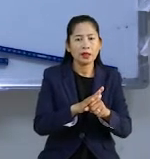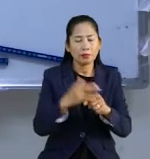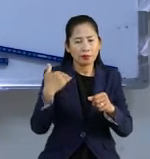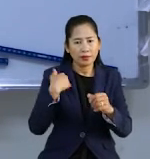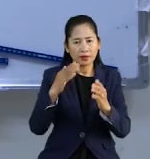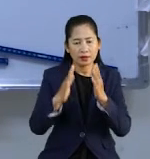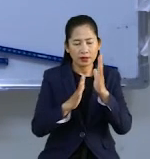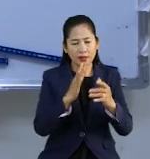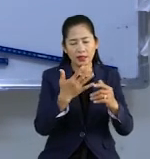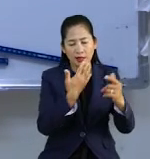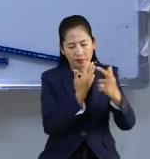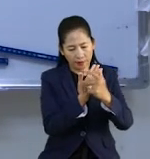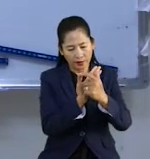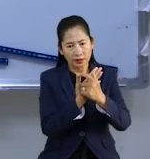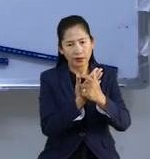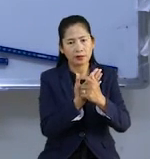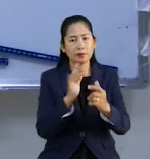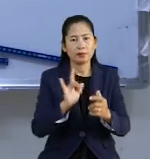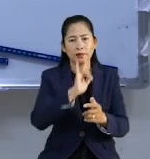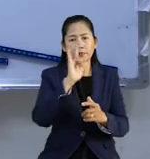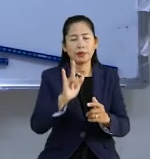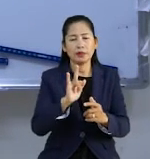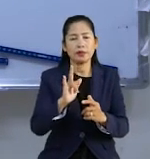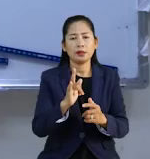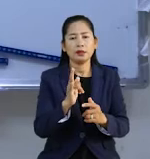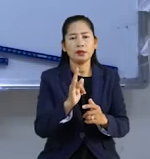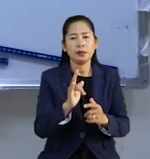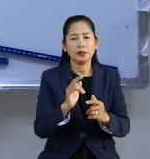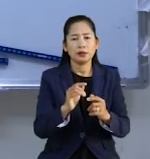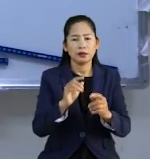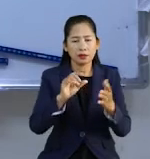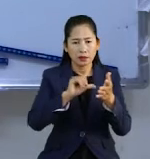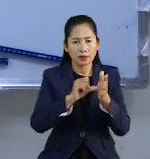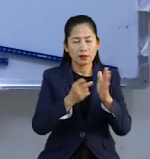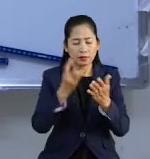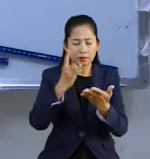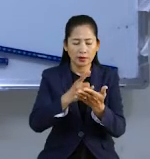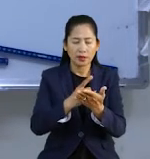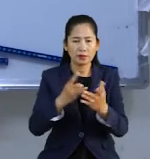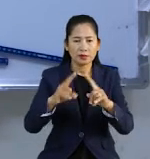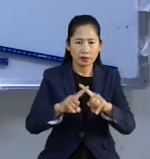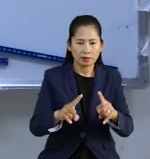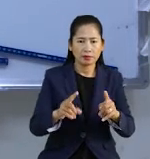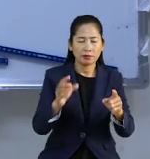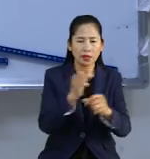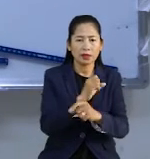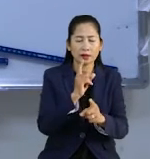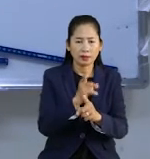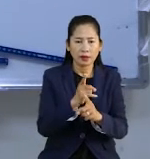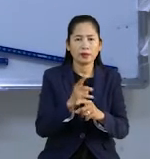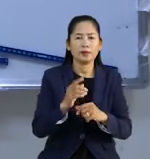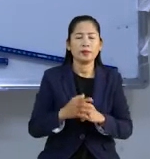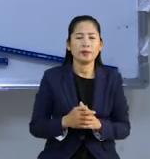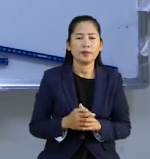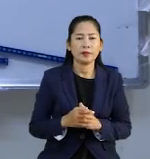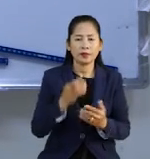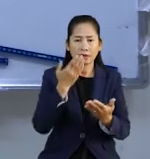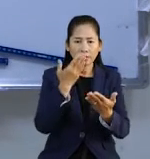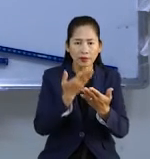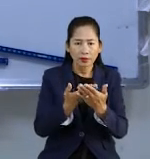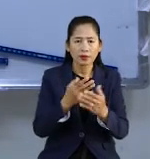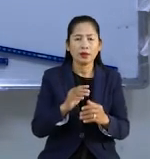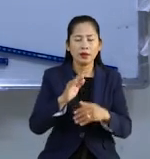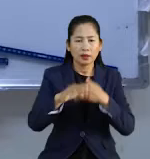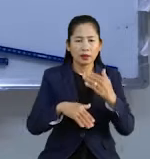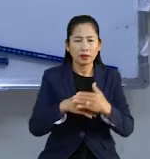มีสัญญาผัดเลื้อบานตรำเต๋อปราปราสัญญาผัดเลื้อในเลือกคำสาเมเรียนดอตเตปเซนเทียตบานตรำเต๋อบาทอกุน